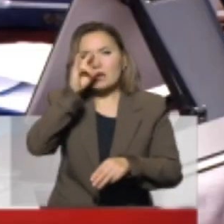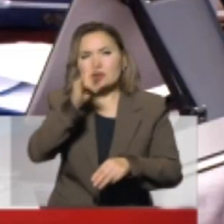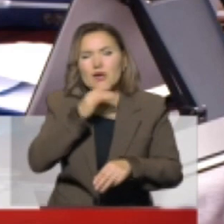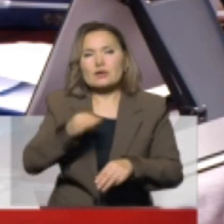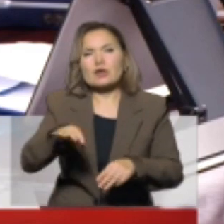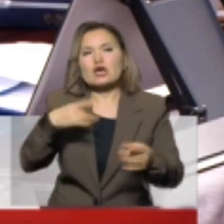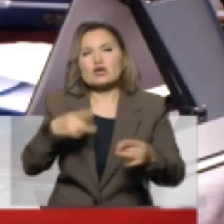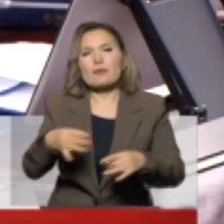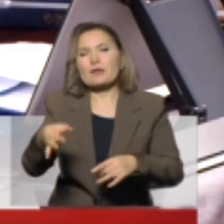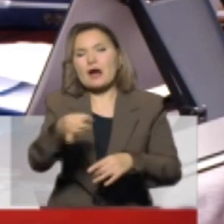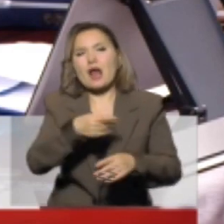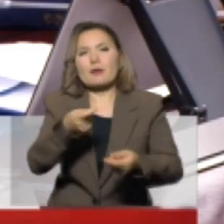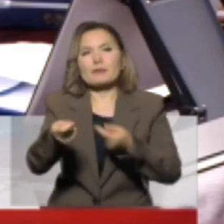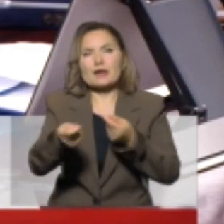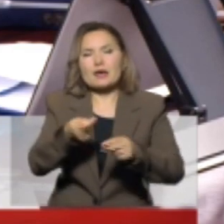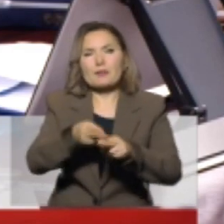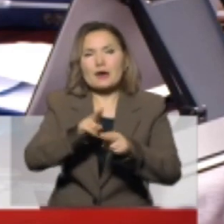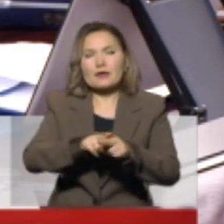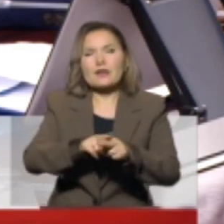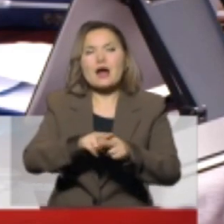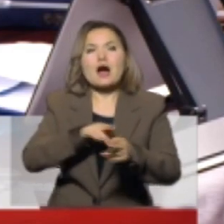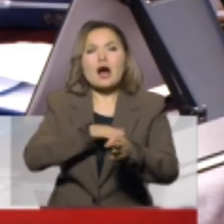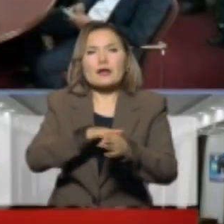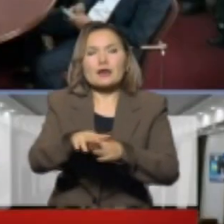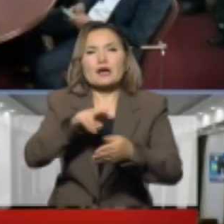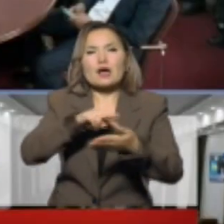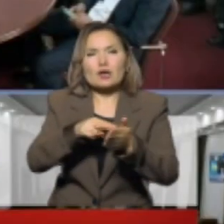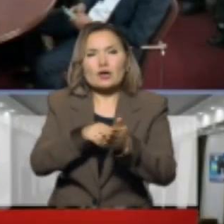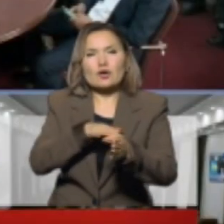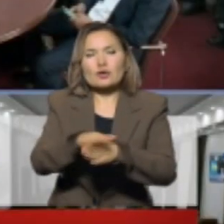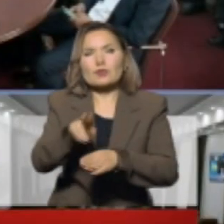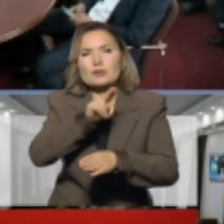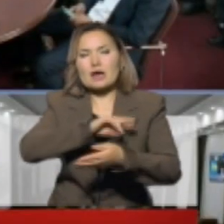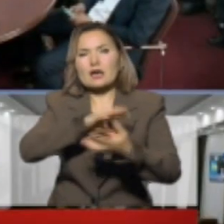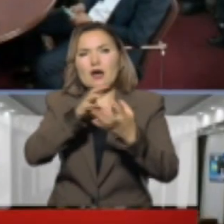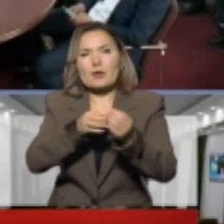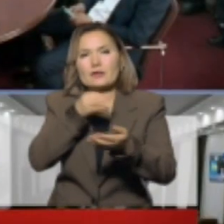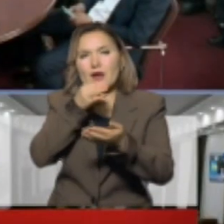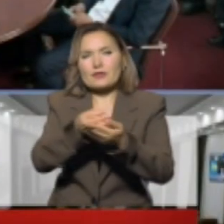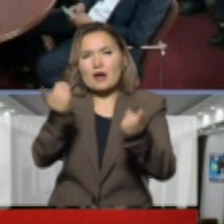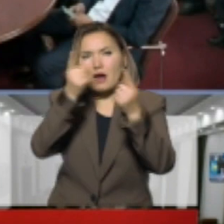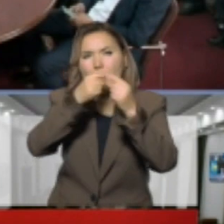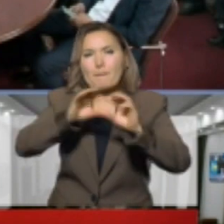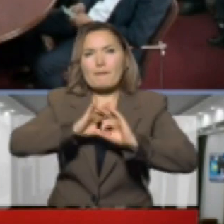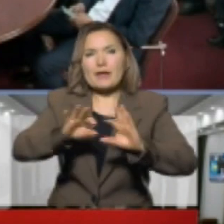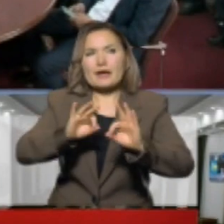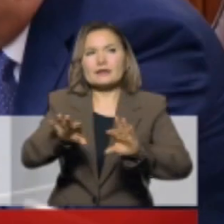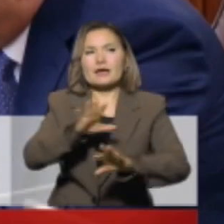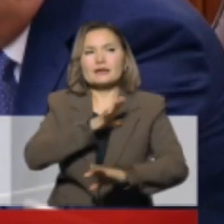Қазақстан, Жамбыл облыстарының әкімдері саладағы атқарылып жатқан жұмыстар туралы баяндады.